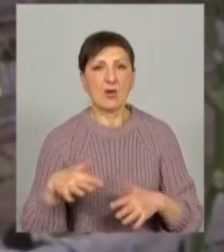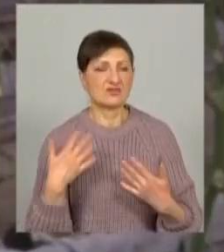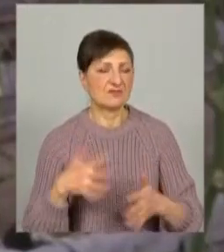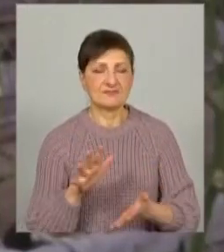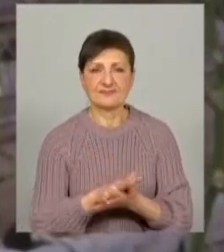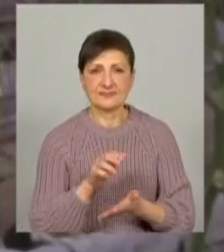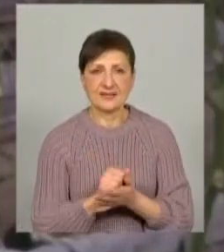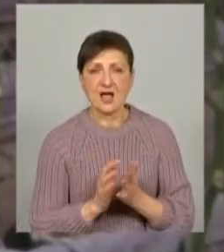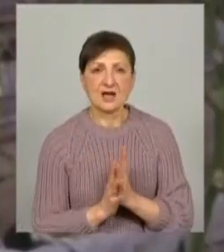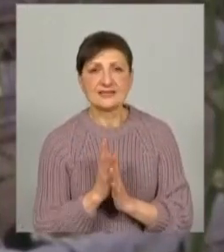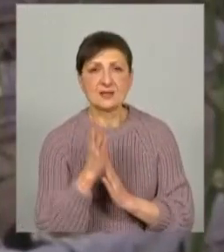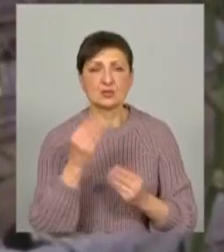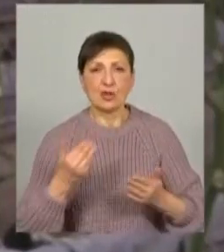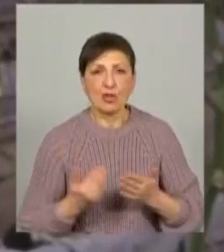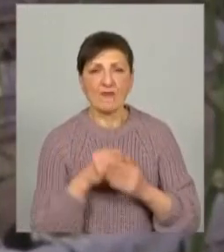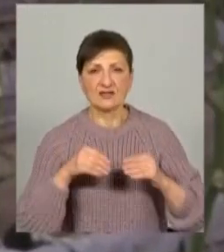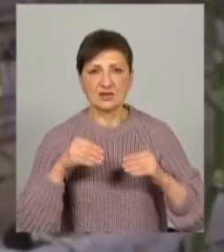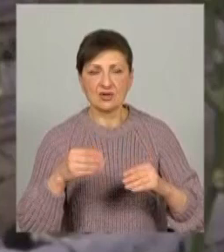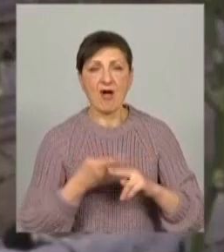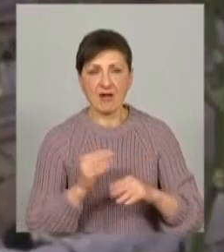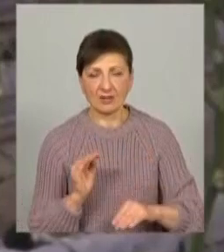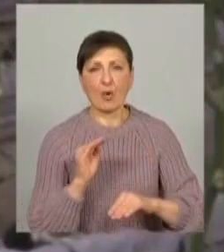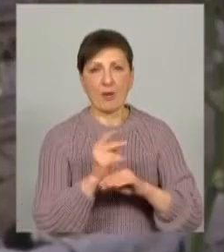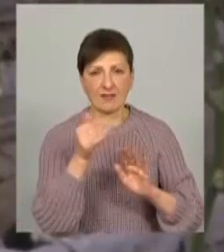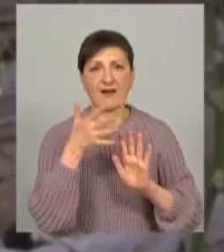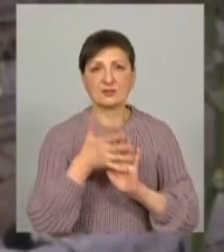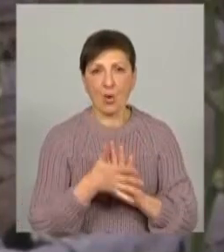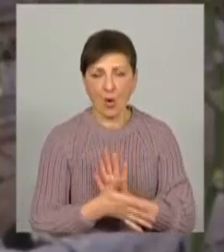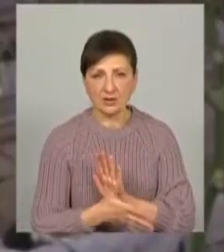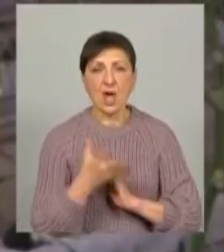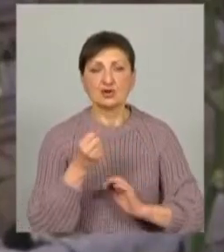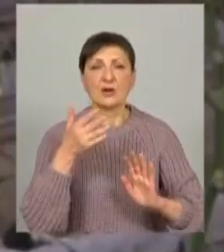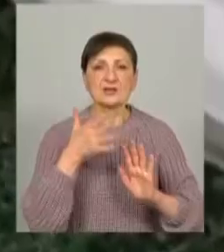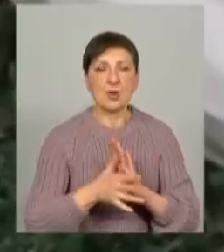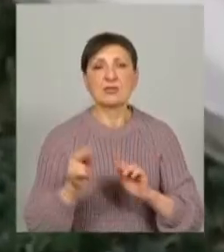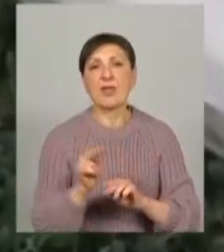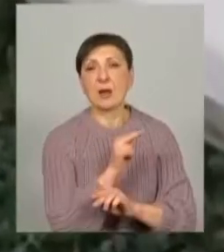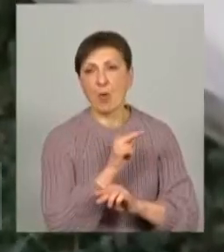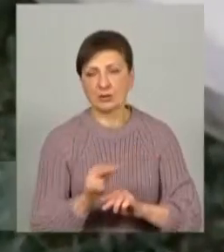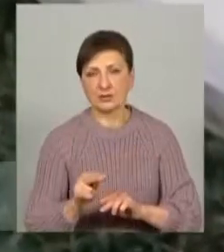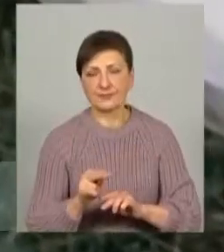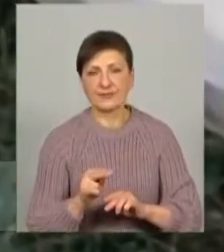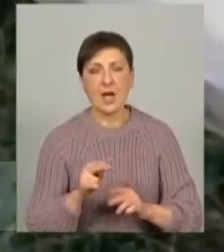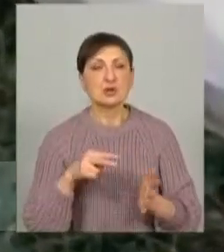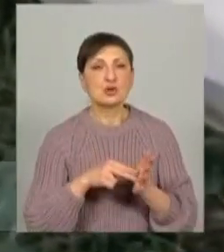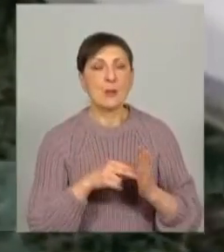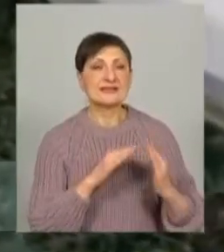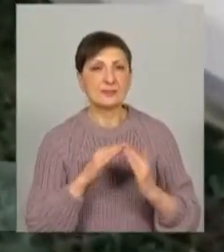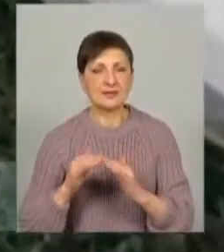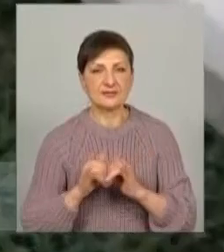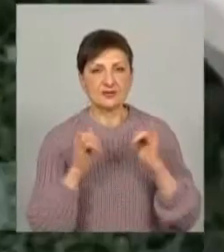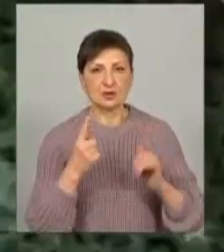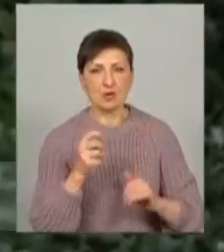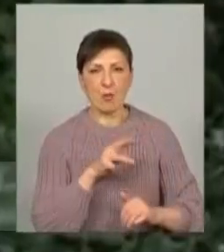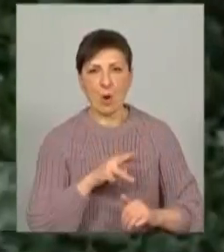растение придется пересаживать А это Дополнительные расходы есть еще и расходы на ремонт текущая стоимость теплицы превышает